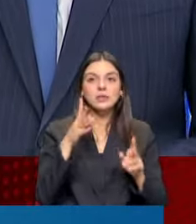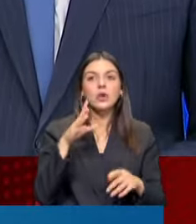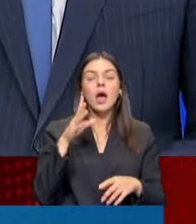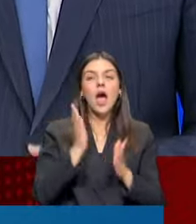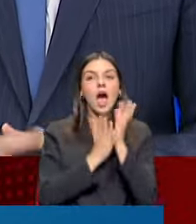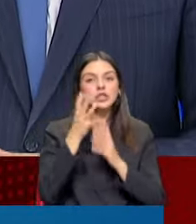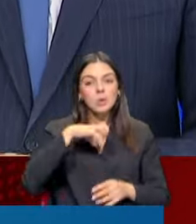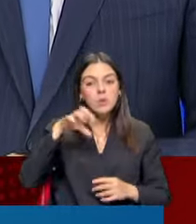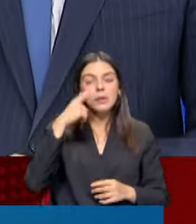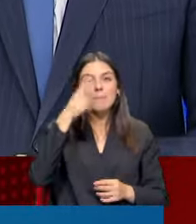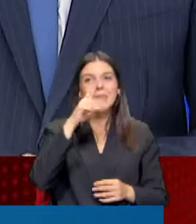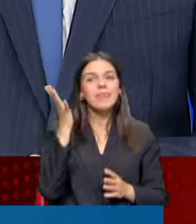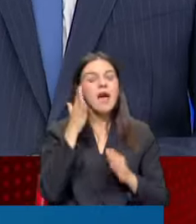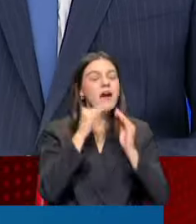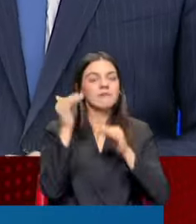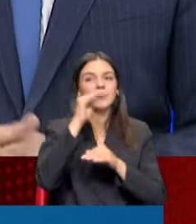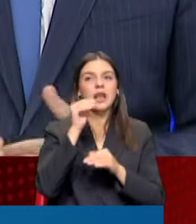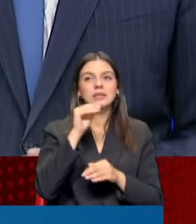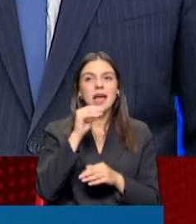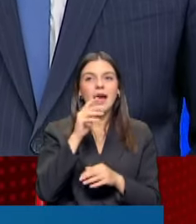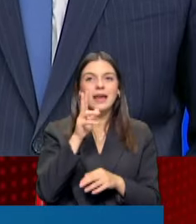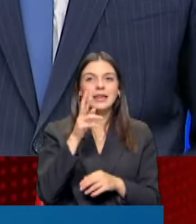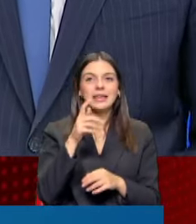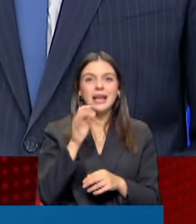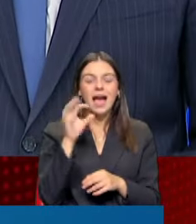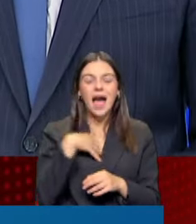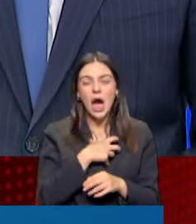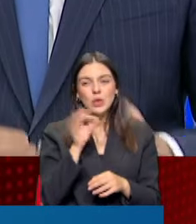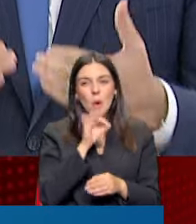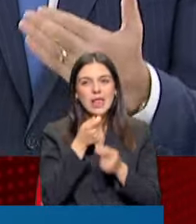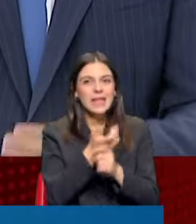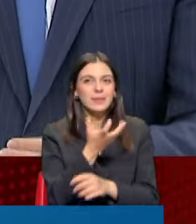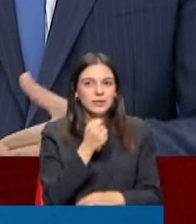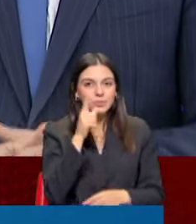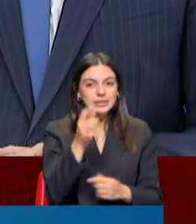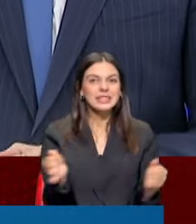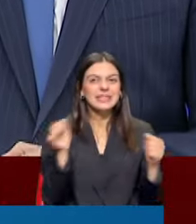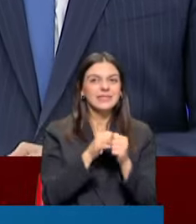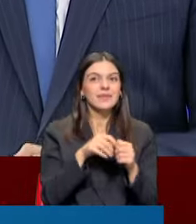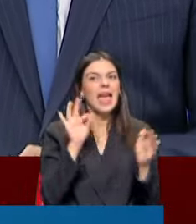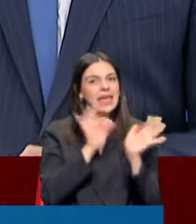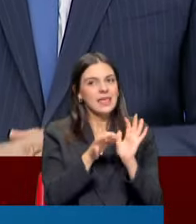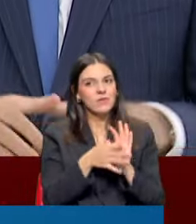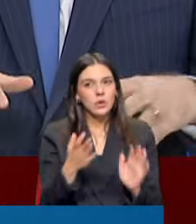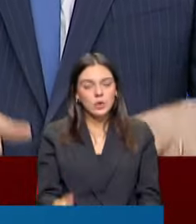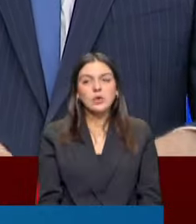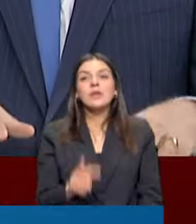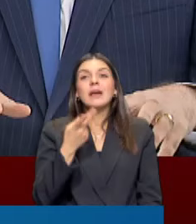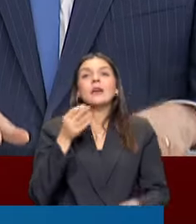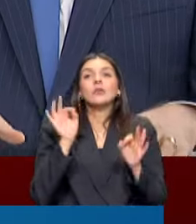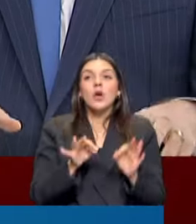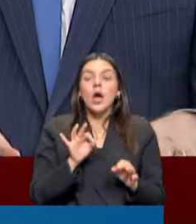1000'den fazla çocuğumuz kreşlerden eğitim alıyor. Biz bu kapasiteyi de 2 katına çıkarmayı hedefliyoruz. Ve şu